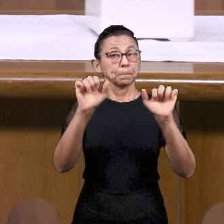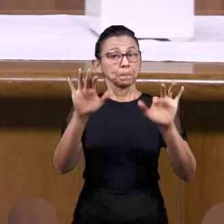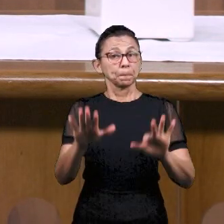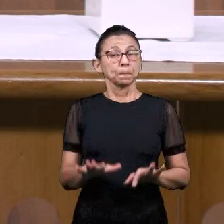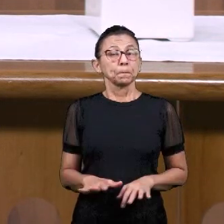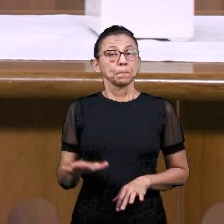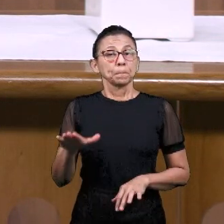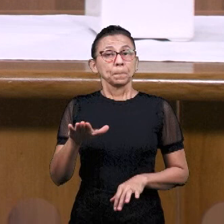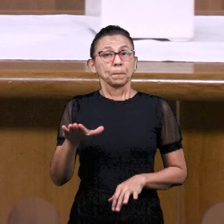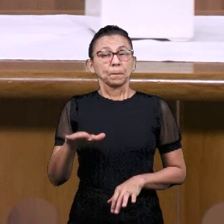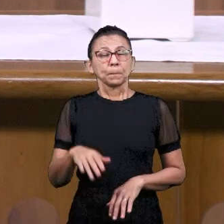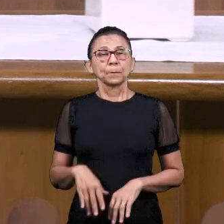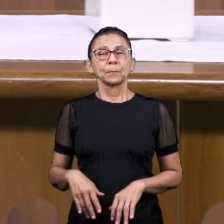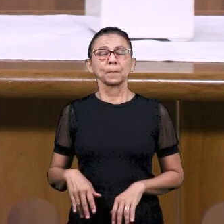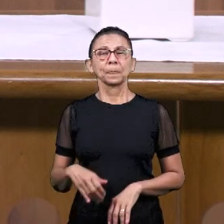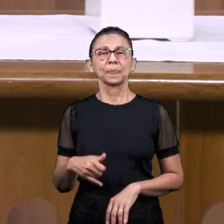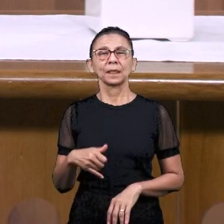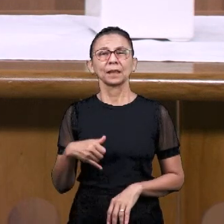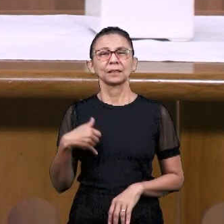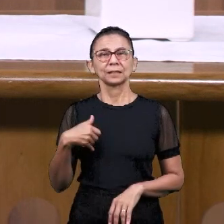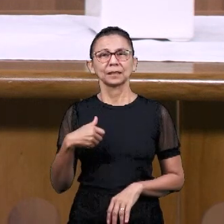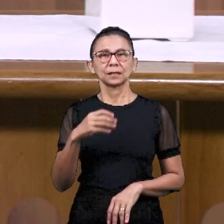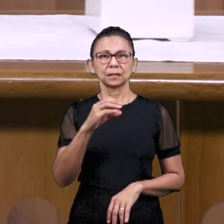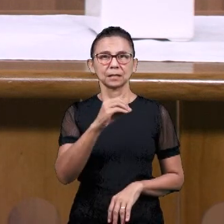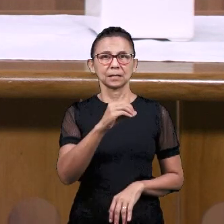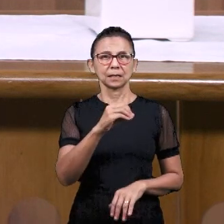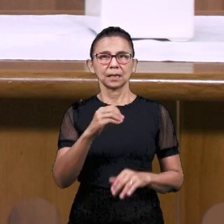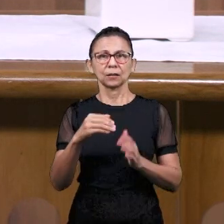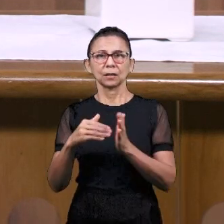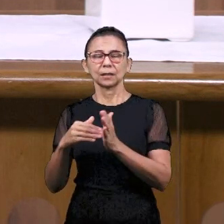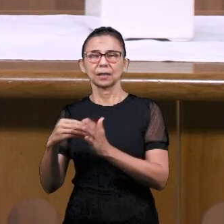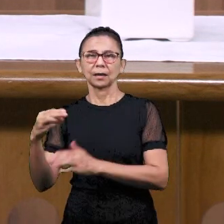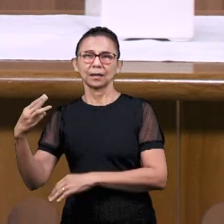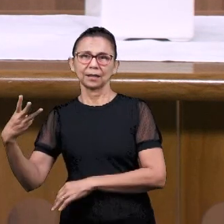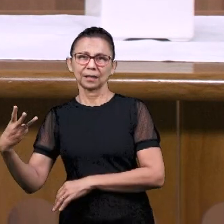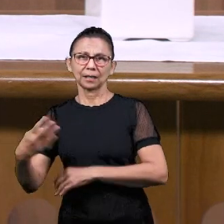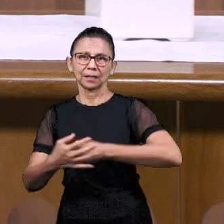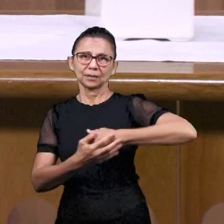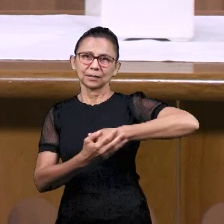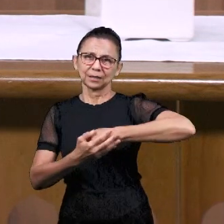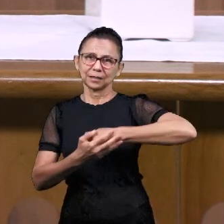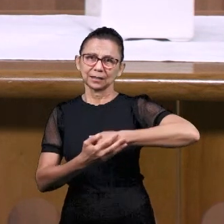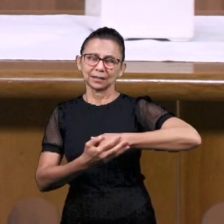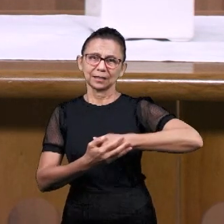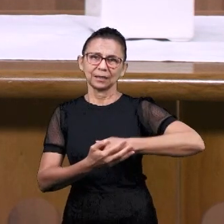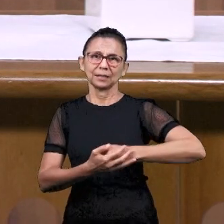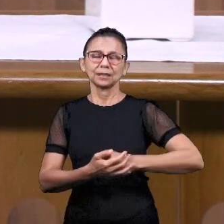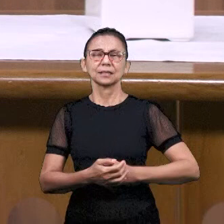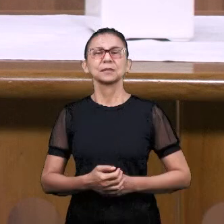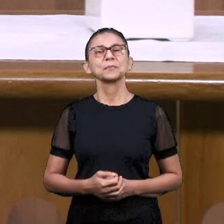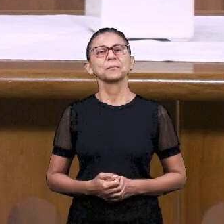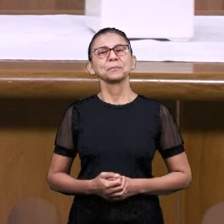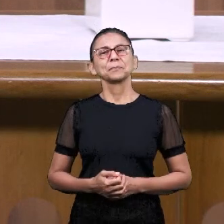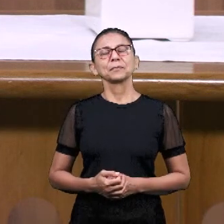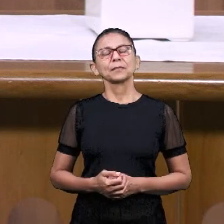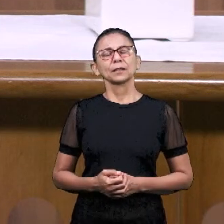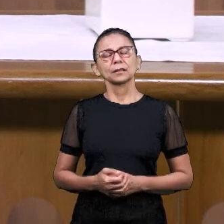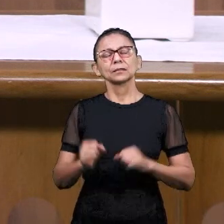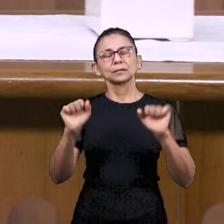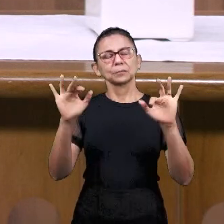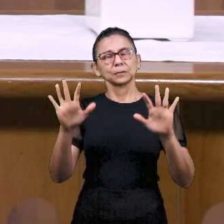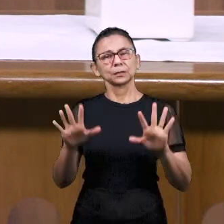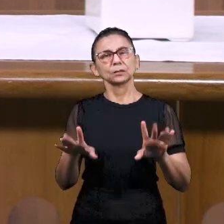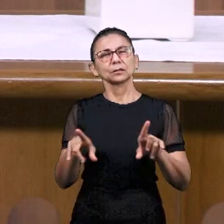3 ans d'âge qui sont encore dans les bras de leur mère, afin qu'elles soient, depuis maintenant, qu'ils soient